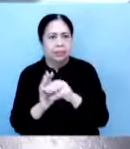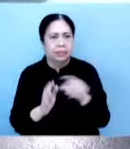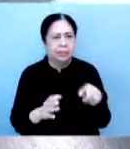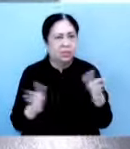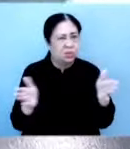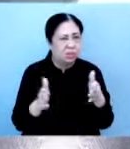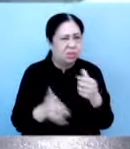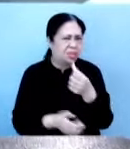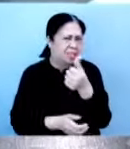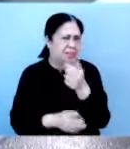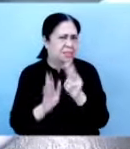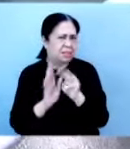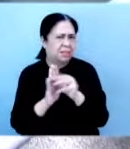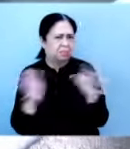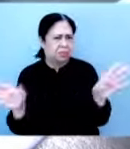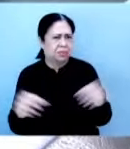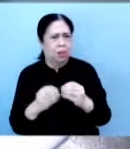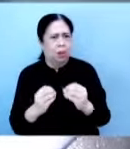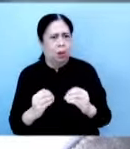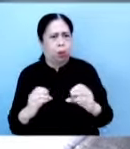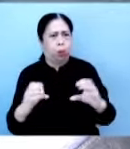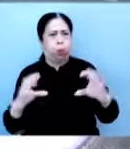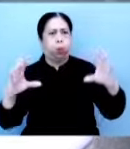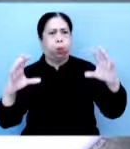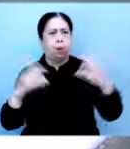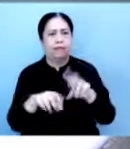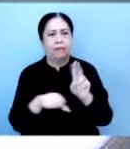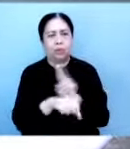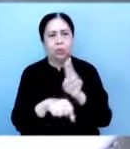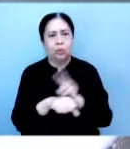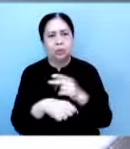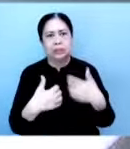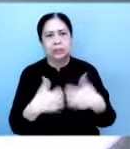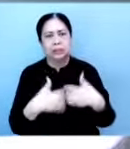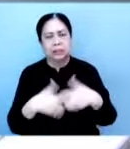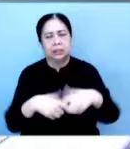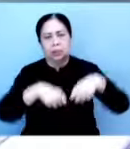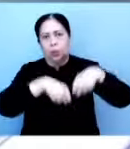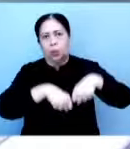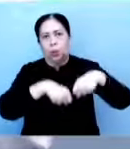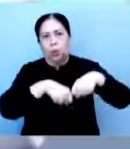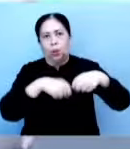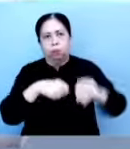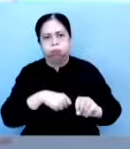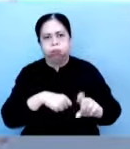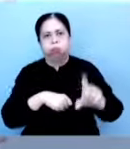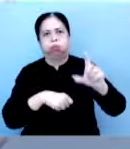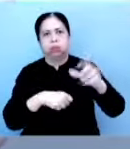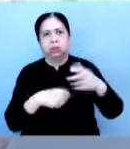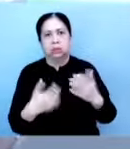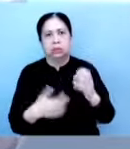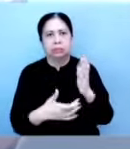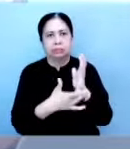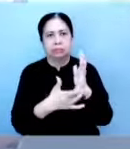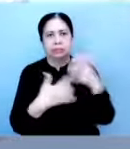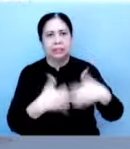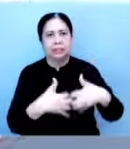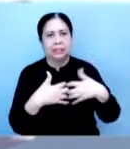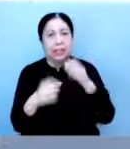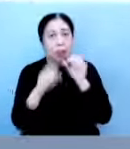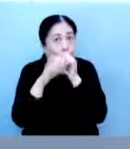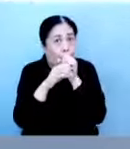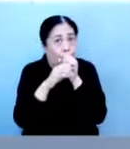talaga 10 minutes h meron silang ginagamit mama na parang pang Ah so hindi mo na hinihipan Ong si